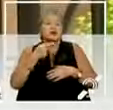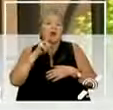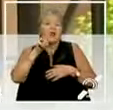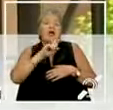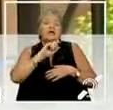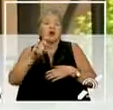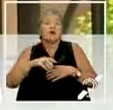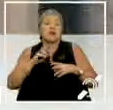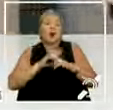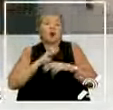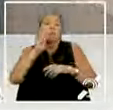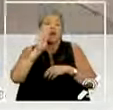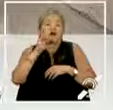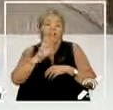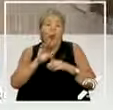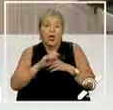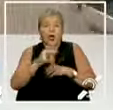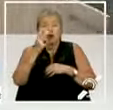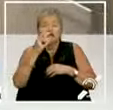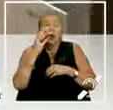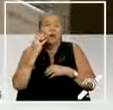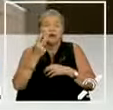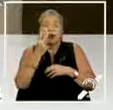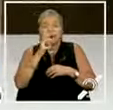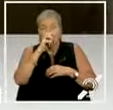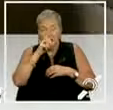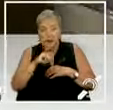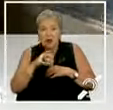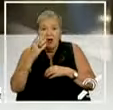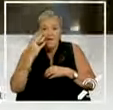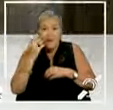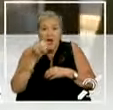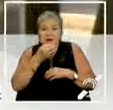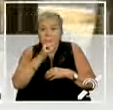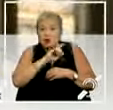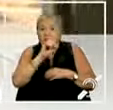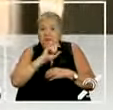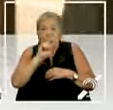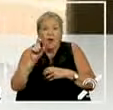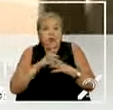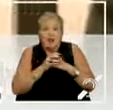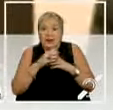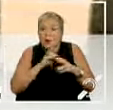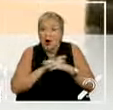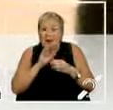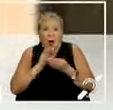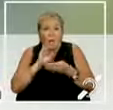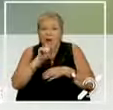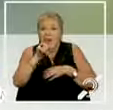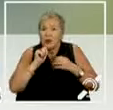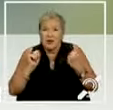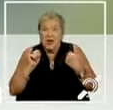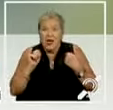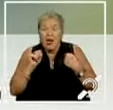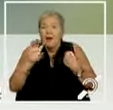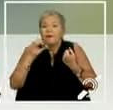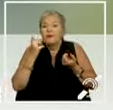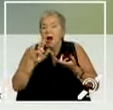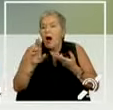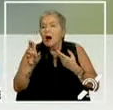patru copii ai săi, doi băieți și două fete. Femeia a declarat că nu este vinovată de moartea copiilor, dar, cu toate că asupra lor nu au